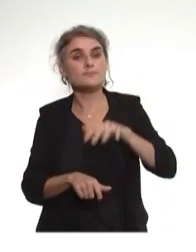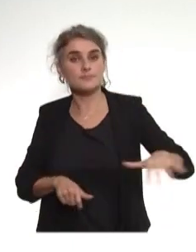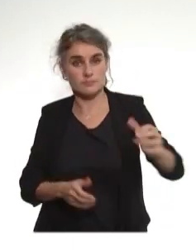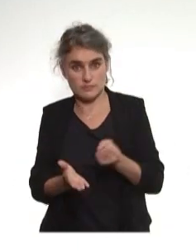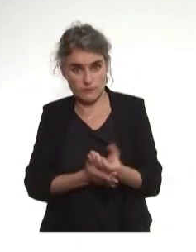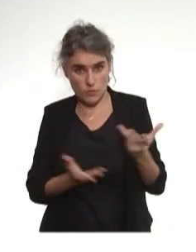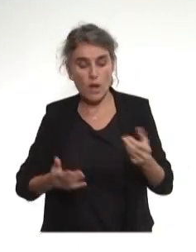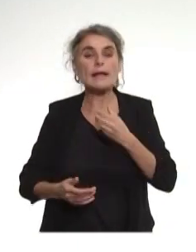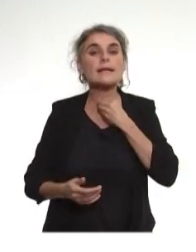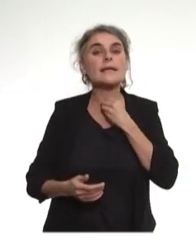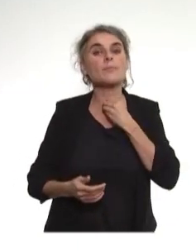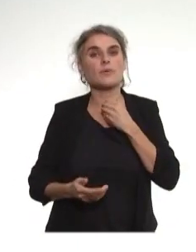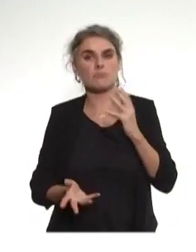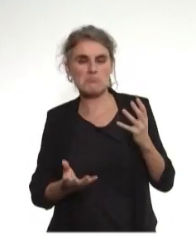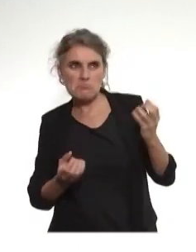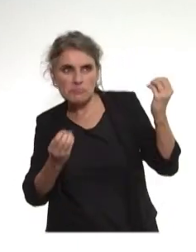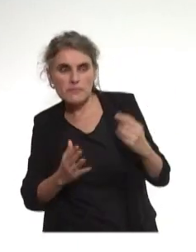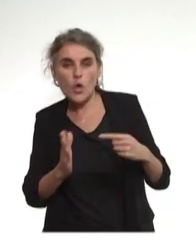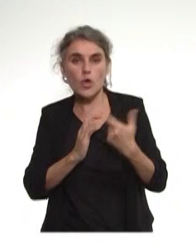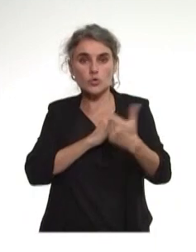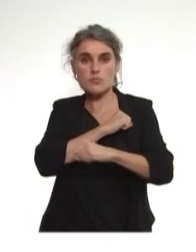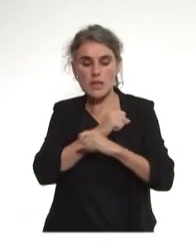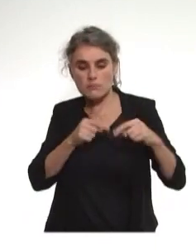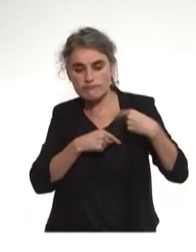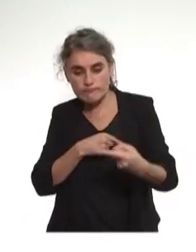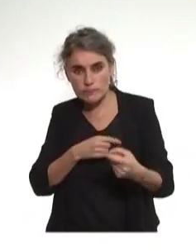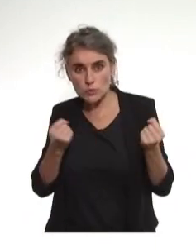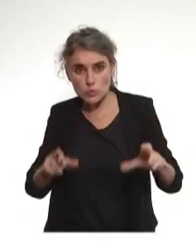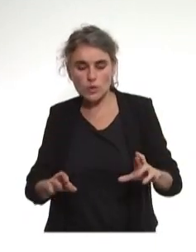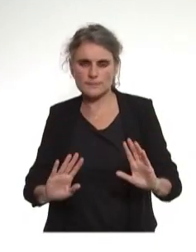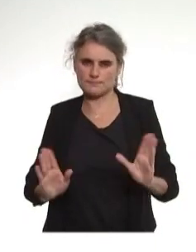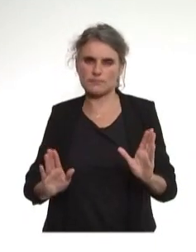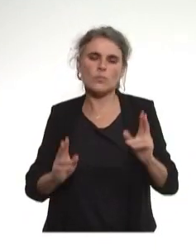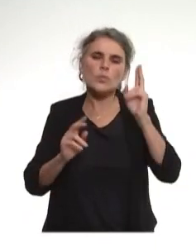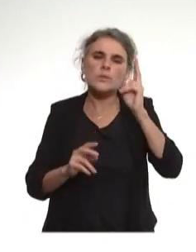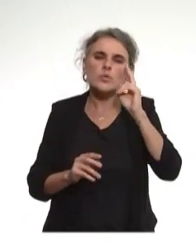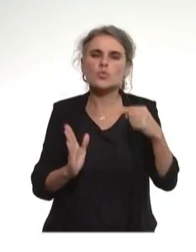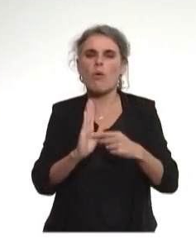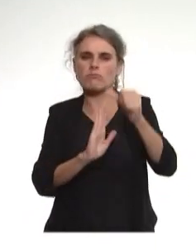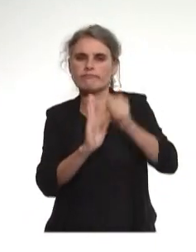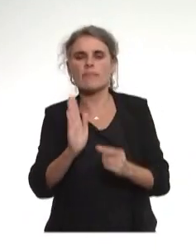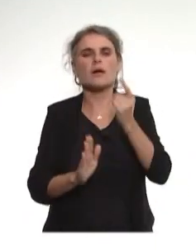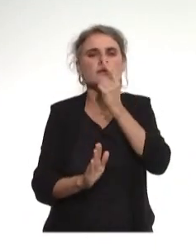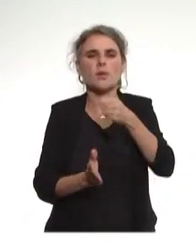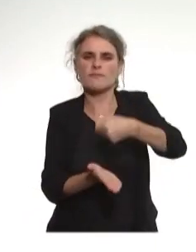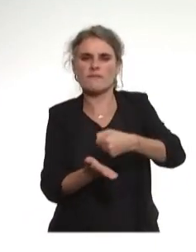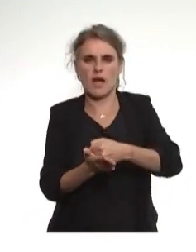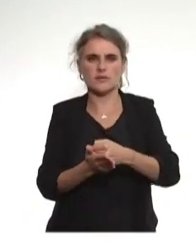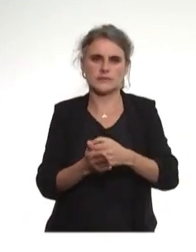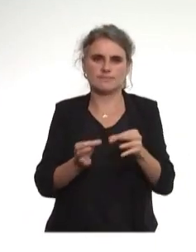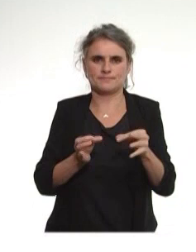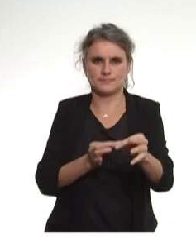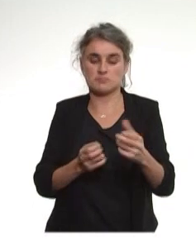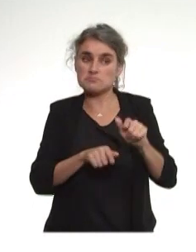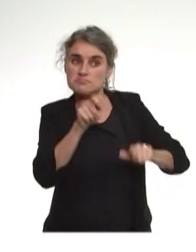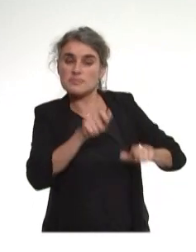semaines habituellement elles arrivent plus tôt à la fin du mois de décembre et ce que nous disent des épidémiologistes qui font le constat de la situation l'épidémie grippale dans l'hémisphère sud